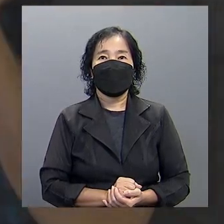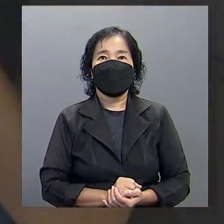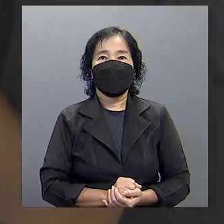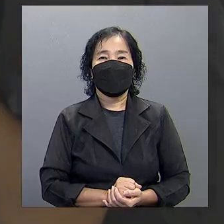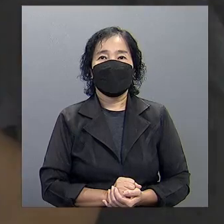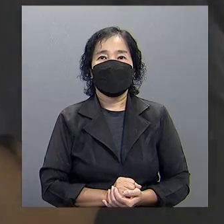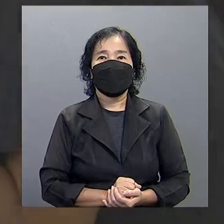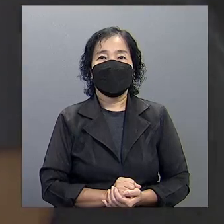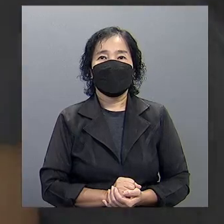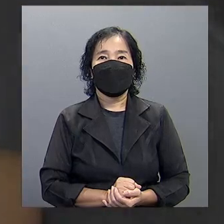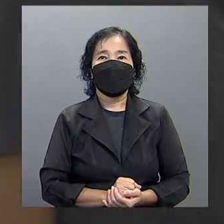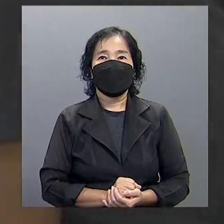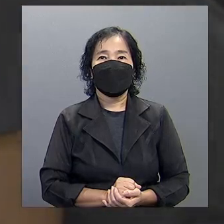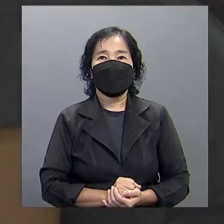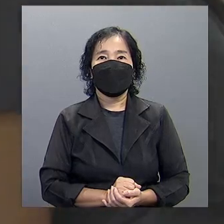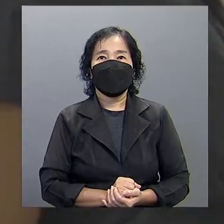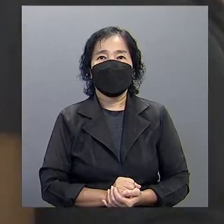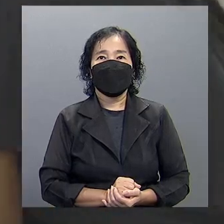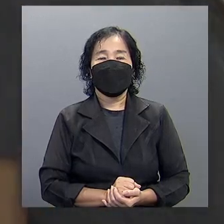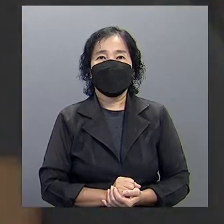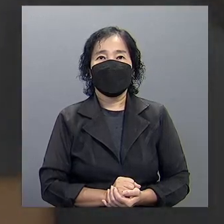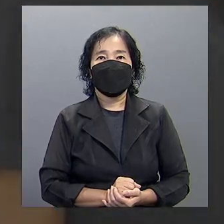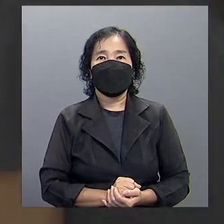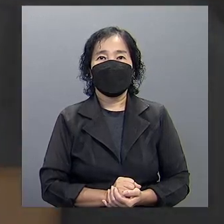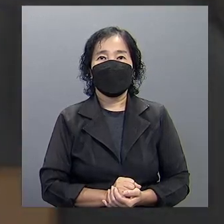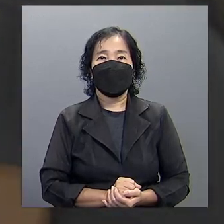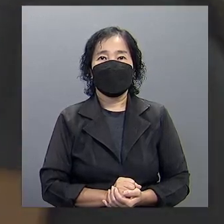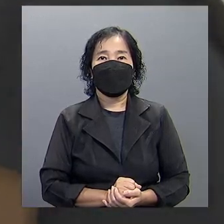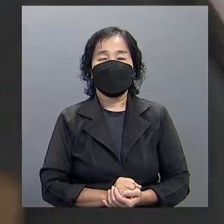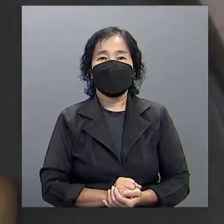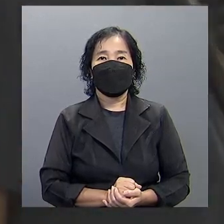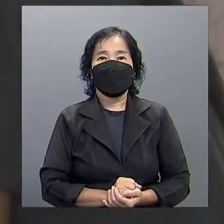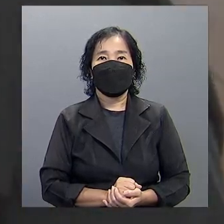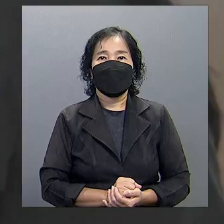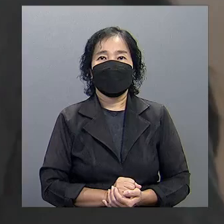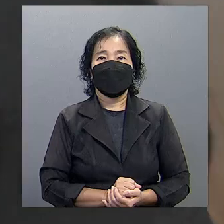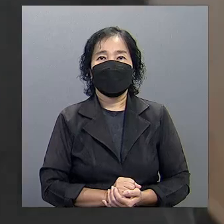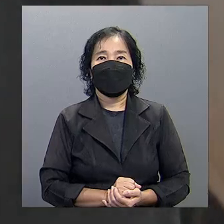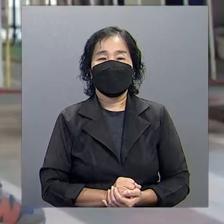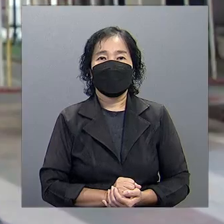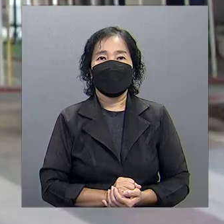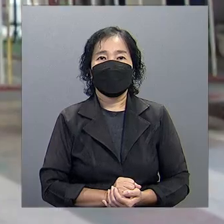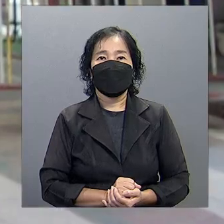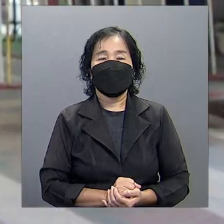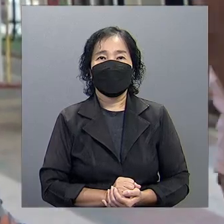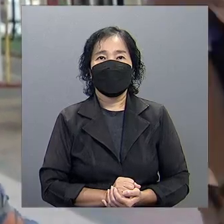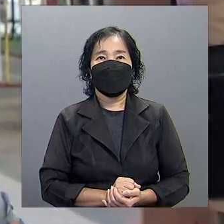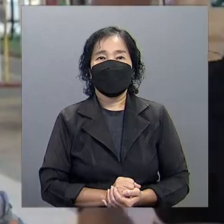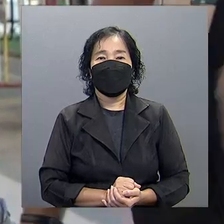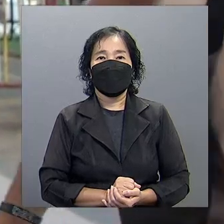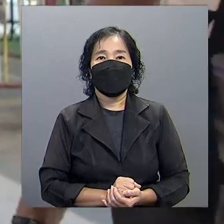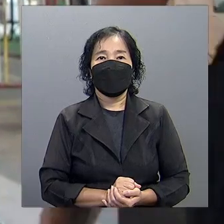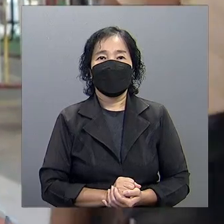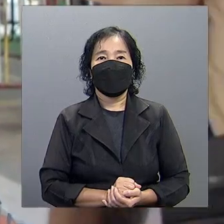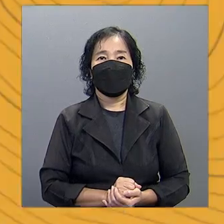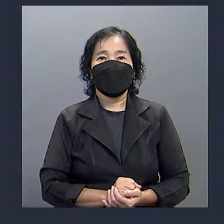after 2-3 years of COVID, I mean, you know. Right. Yeah, anything that's not as bad as that. It can't get any worse. Exactly. All right, cool. Yeah. Okay,